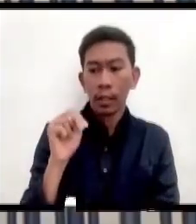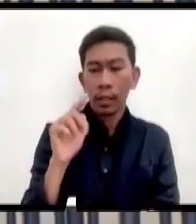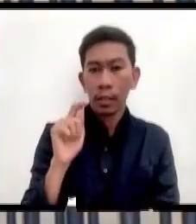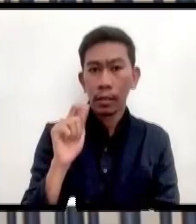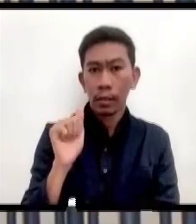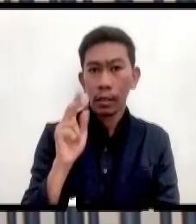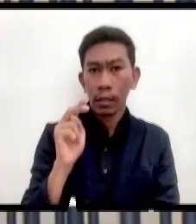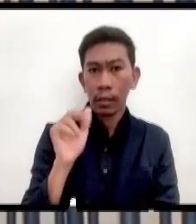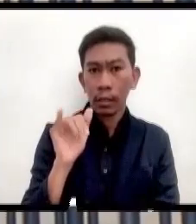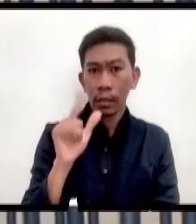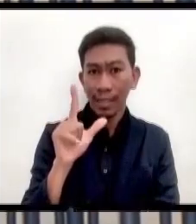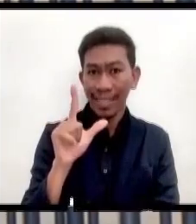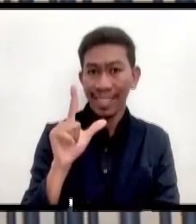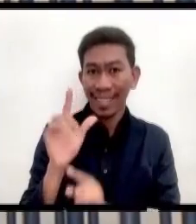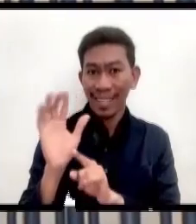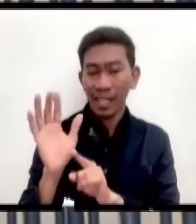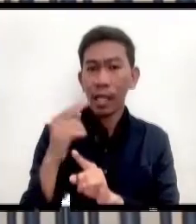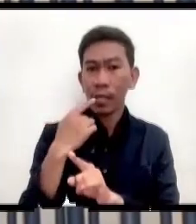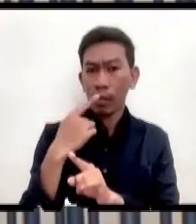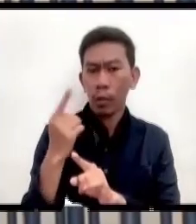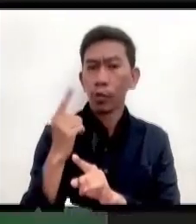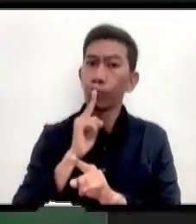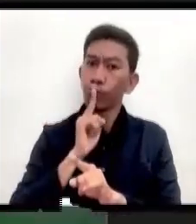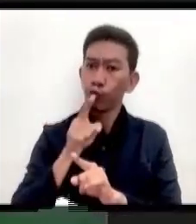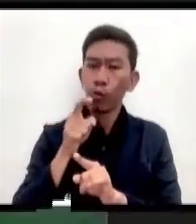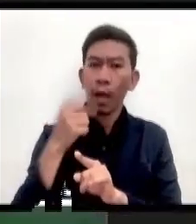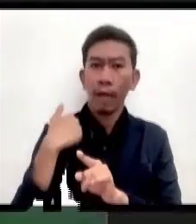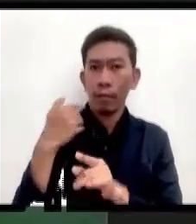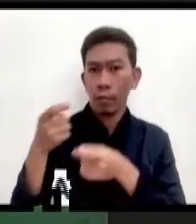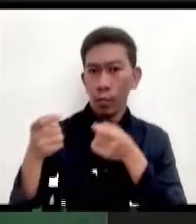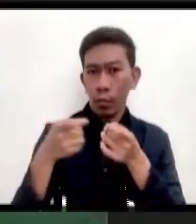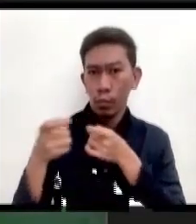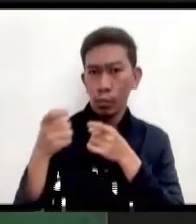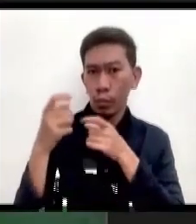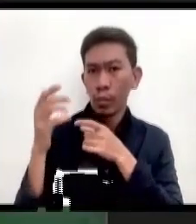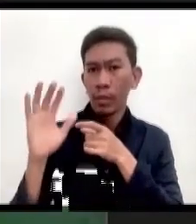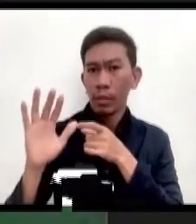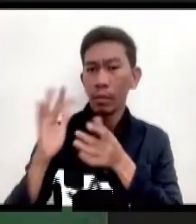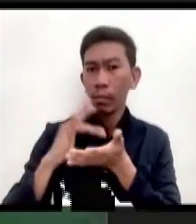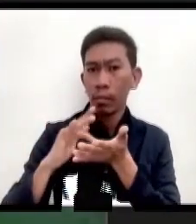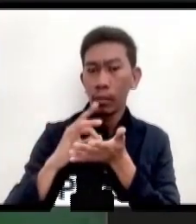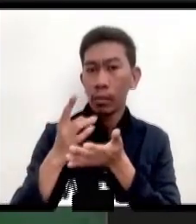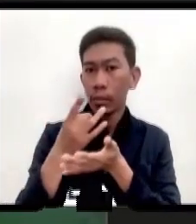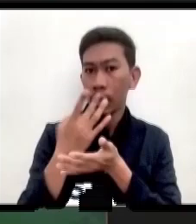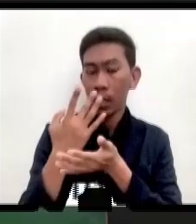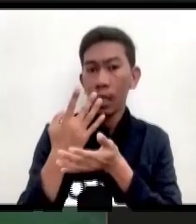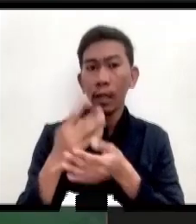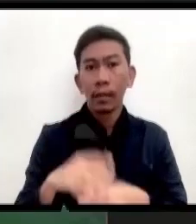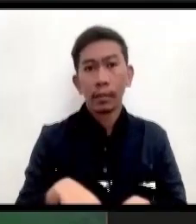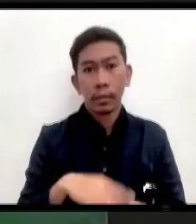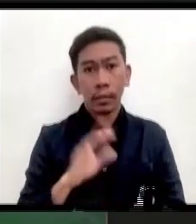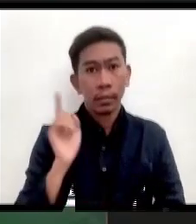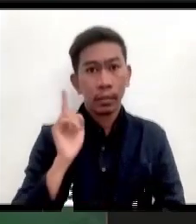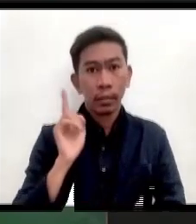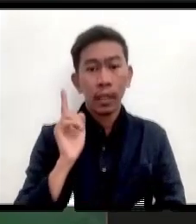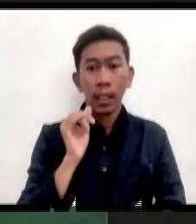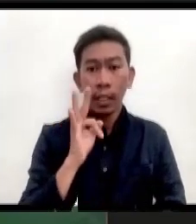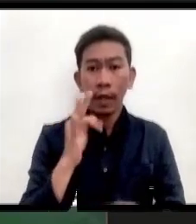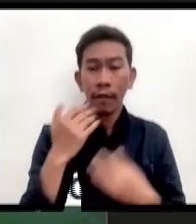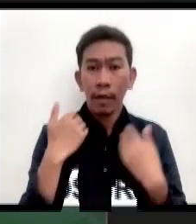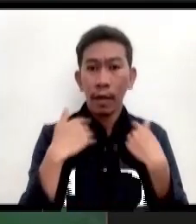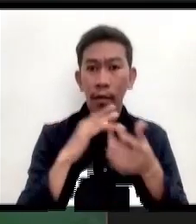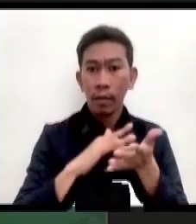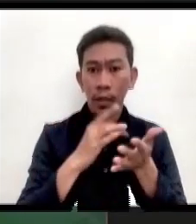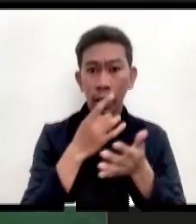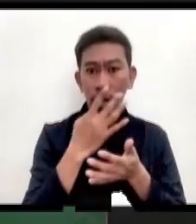drug alinsunod sa itinakda ng United Nations. Any dangerous drug that has medical application requires the